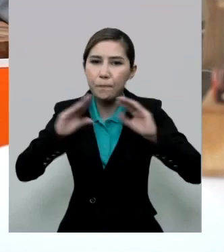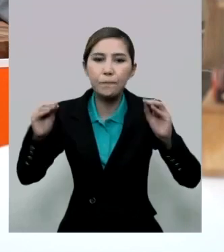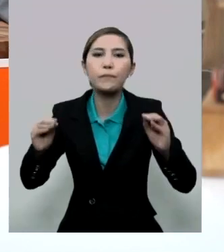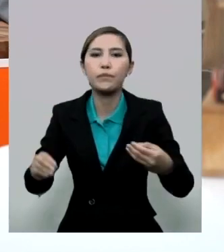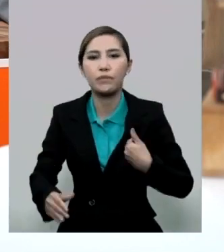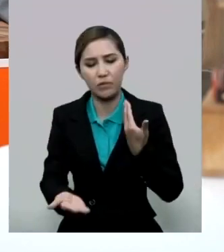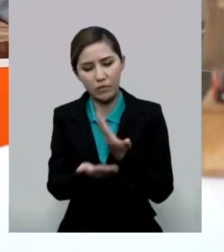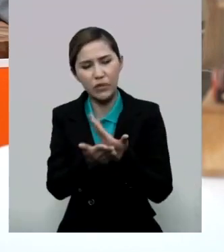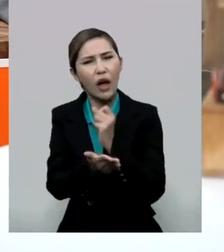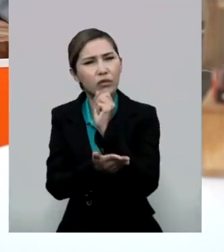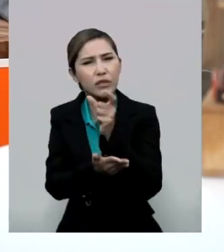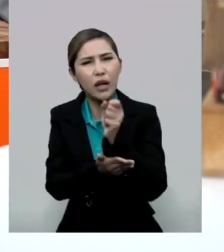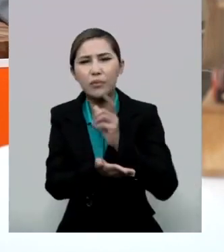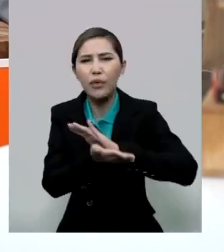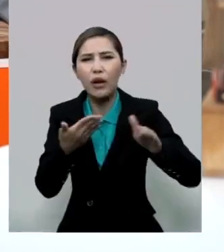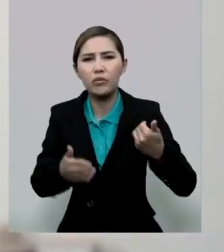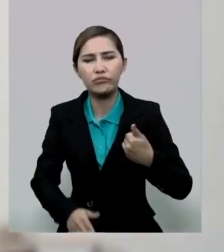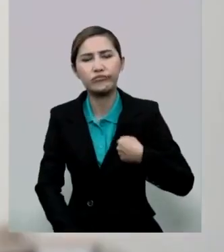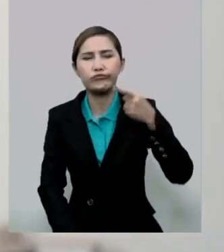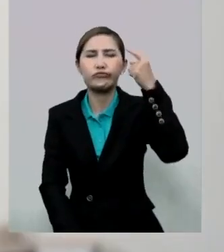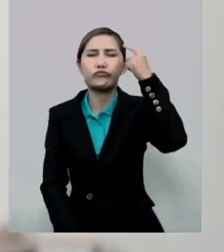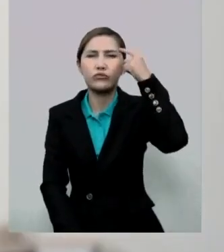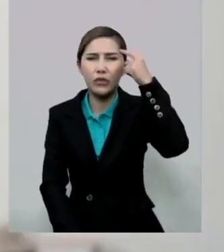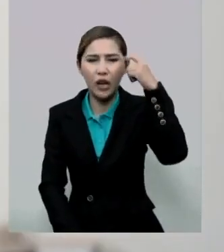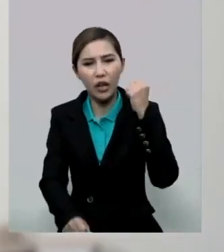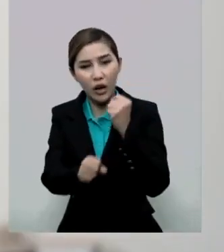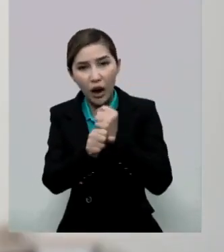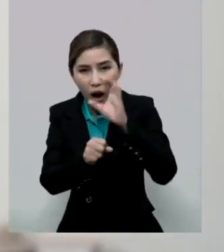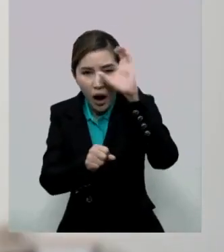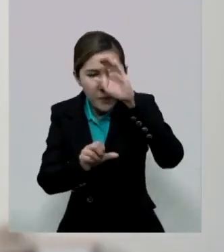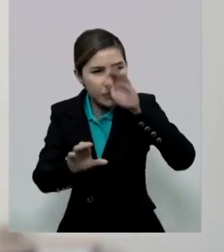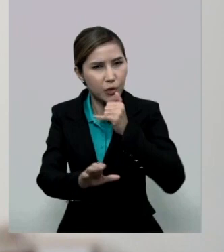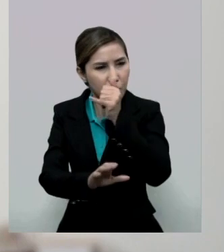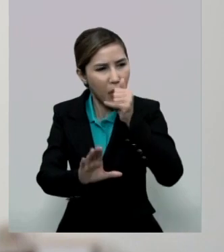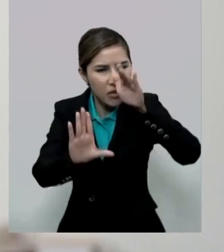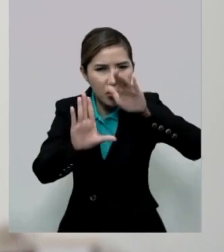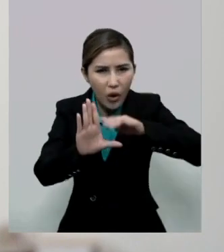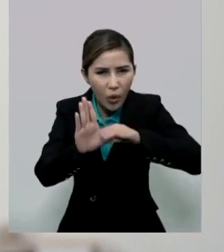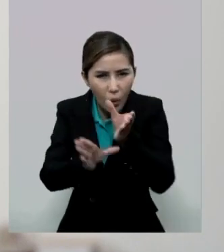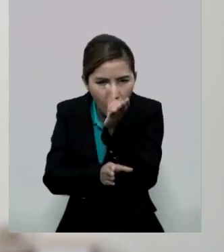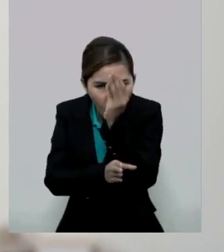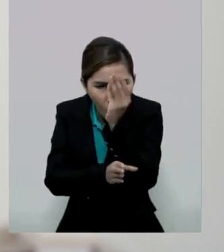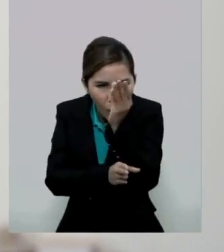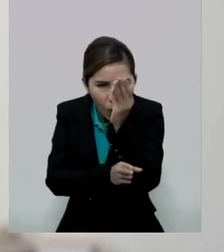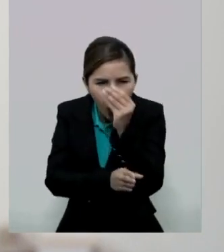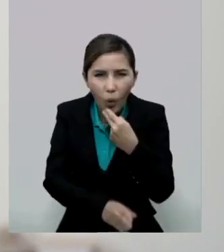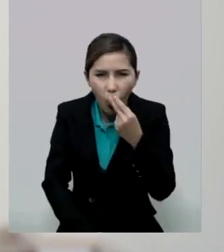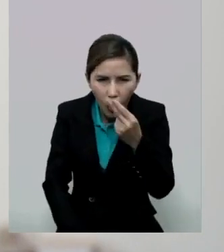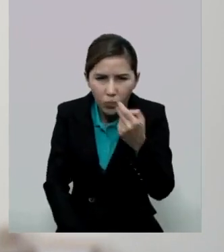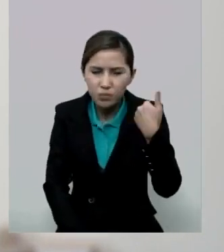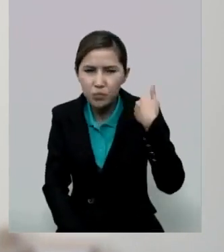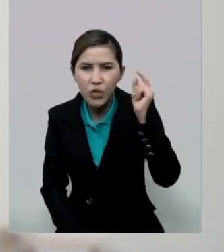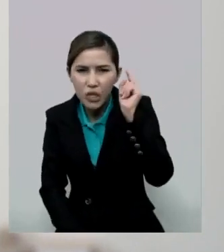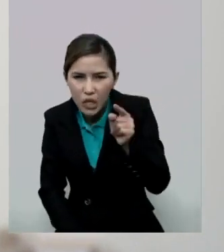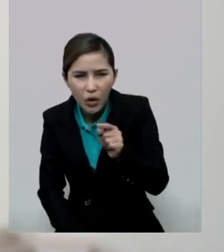ซึ่งต้นทุนเราก็คือเสียไปแล้ว ใช่ค่ะพอหลังจากนั้นมางานทุกงานที่เราจะไปสมัครค่ะเราศึกษาข้อมูลตลอดว่